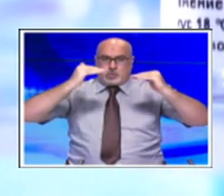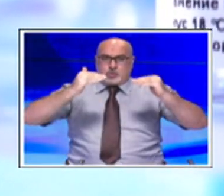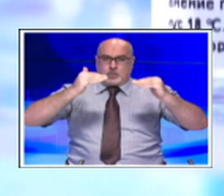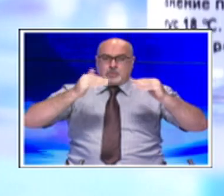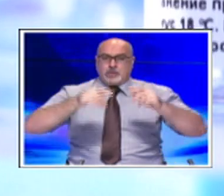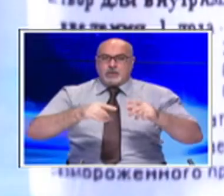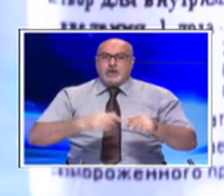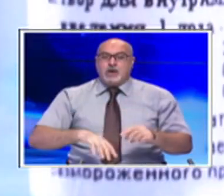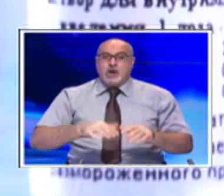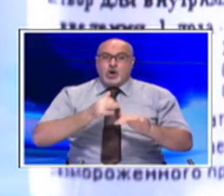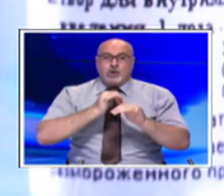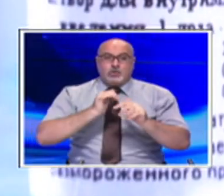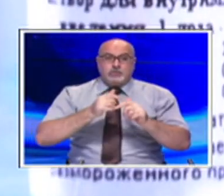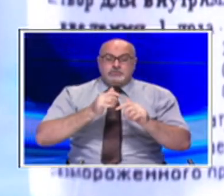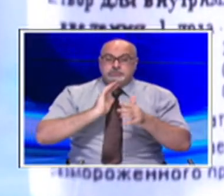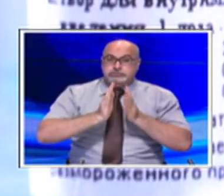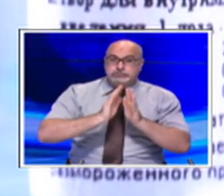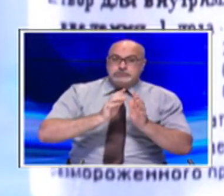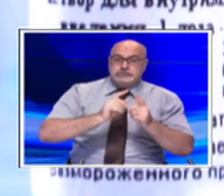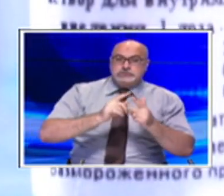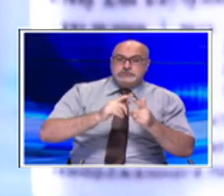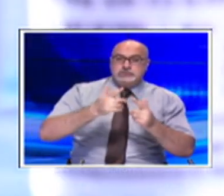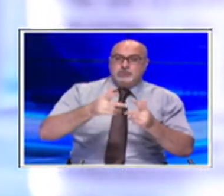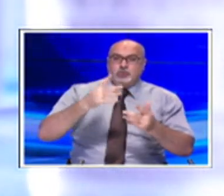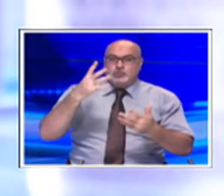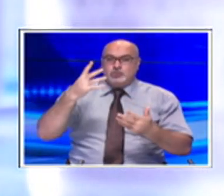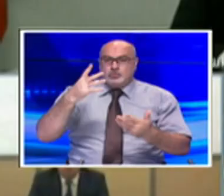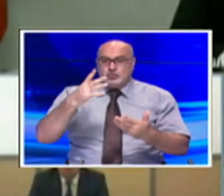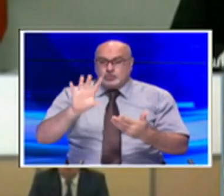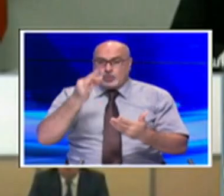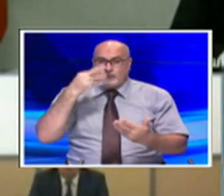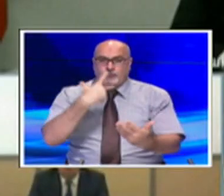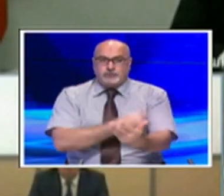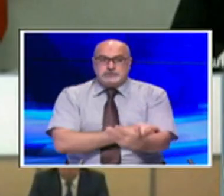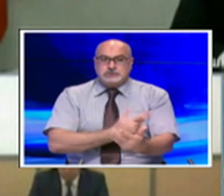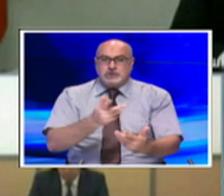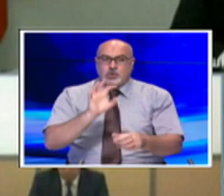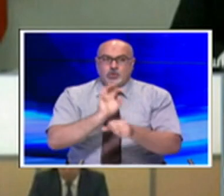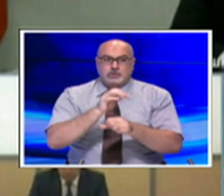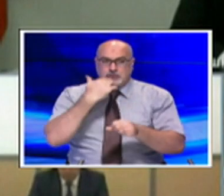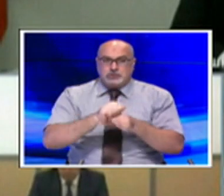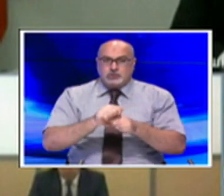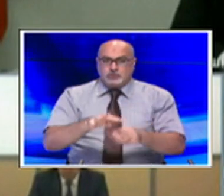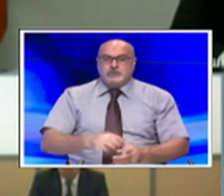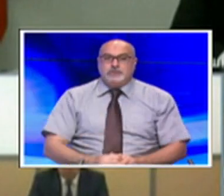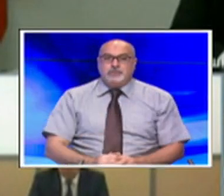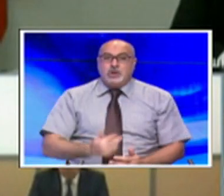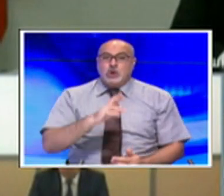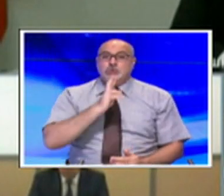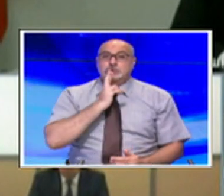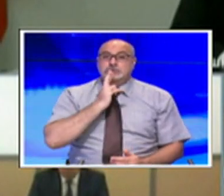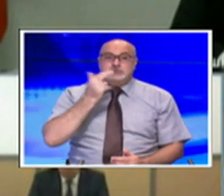تسارع السباق بين الدول الكبرى لإيجاد لقاح فعال ضد الوباء. ففي روسيا